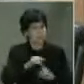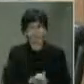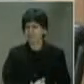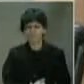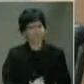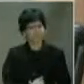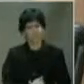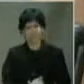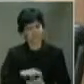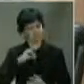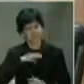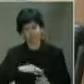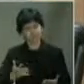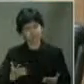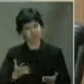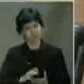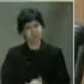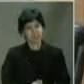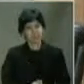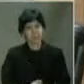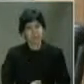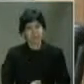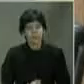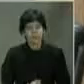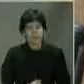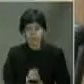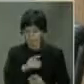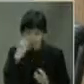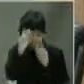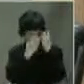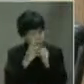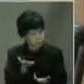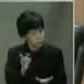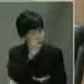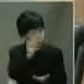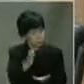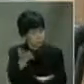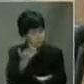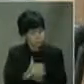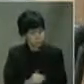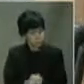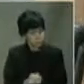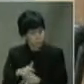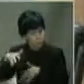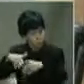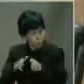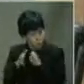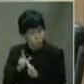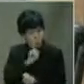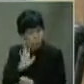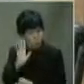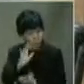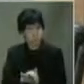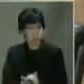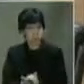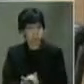ช่อย่าสับสนอย่าใส่ร้ายพี่น้องประชาชน